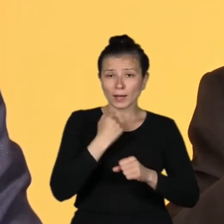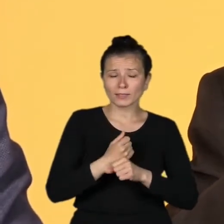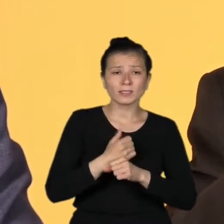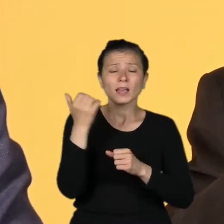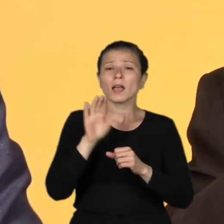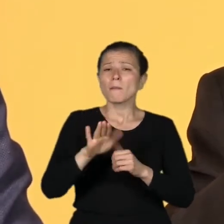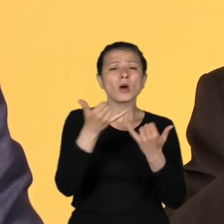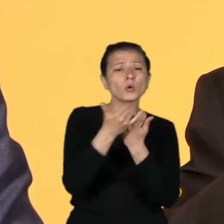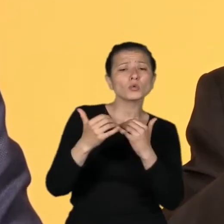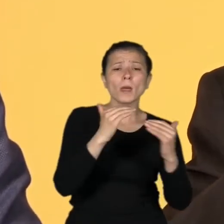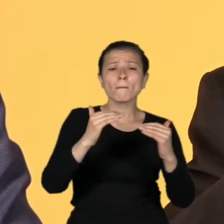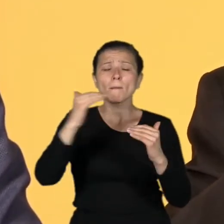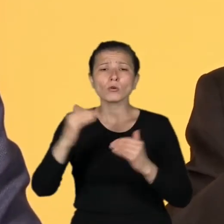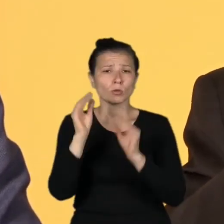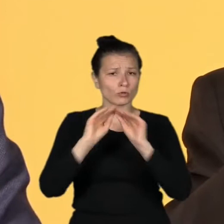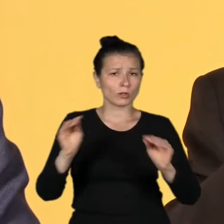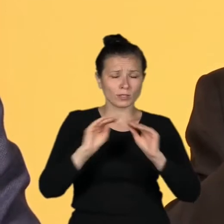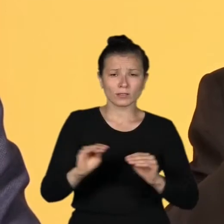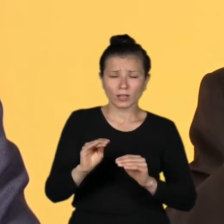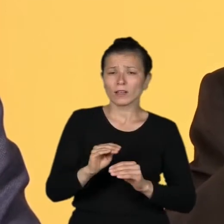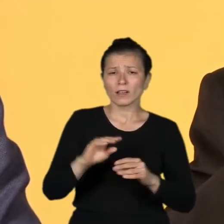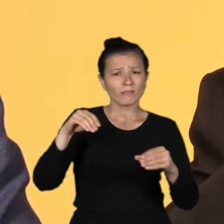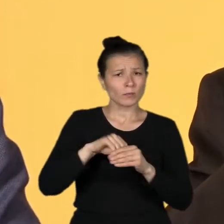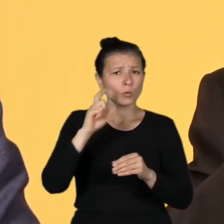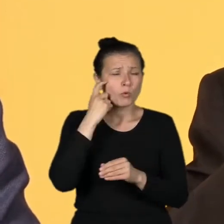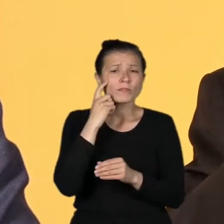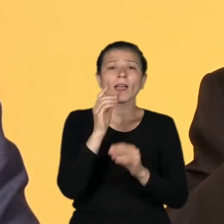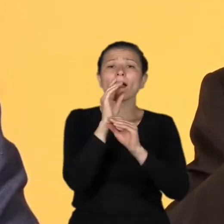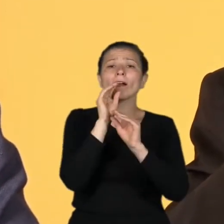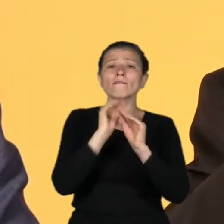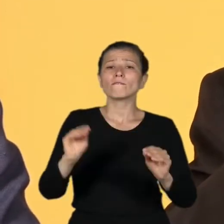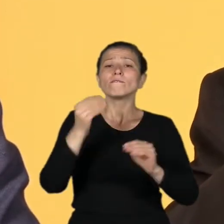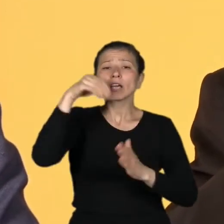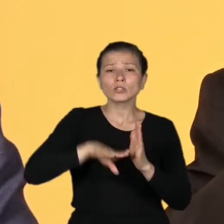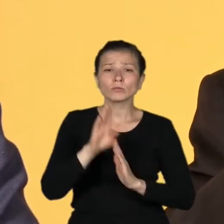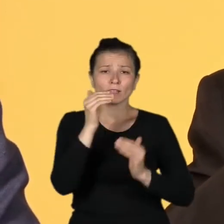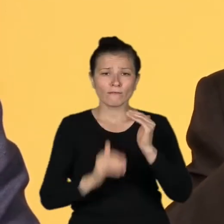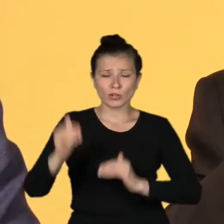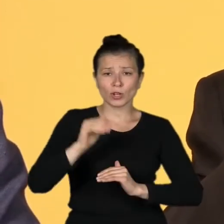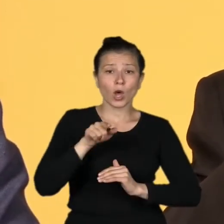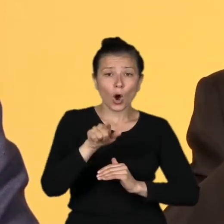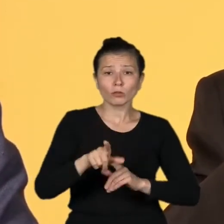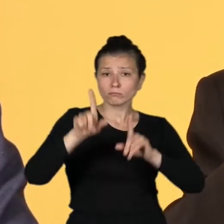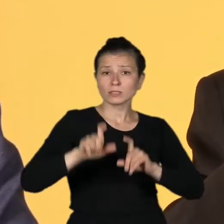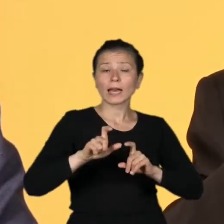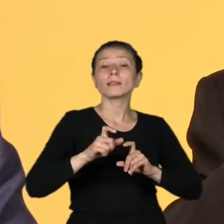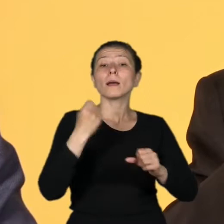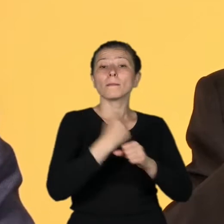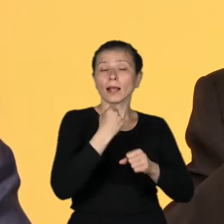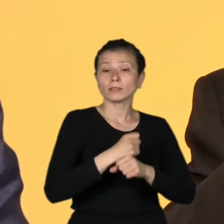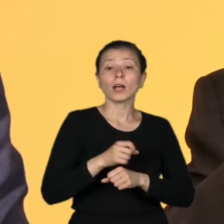z różnego poziomu kształcenia, szczególnie mówimy o wykształceniu wyższym, w przestrzeń rynku pracy. Otóż oni oczekują, proszę